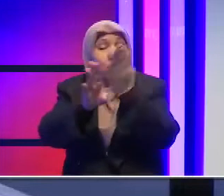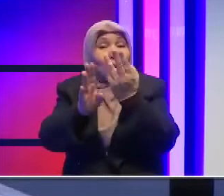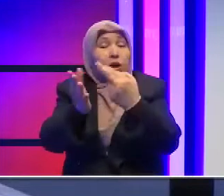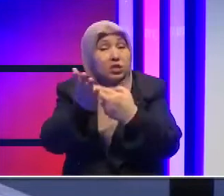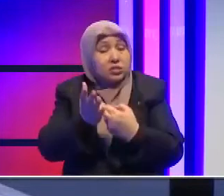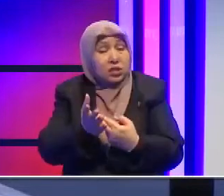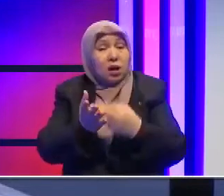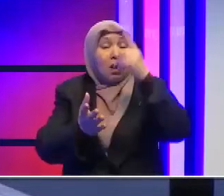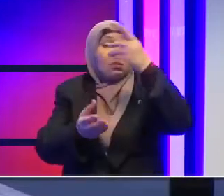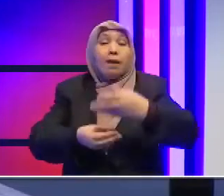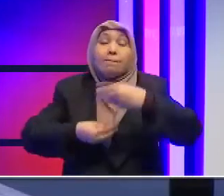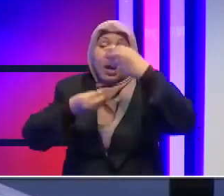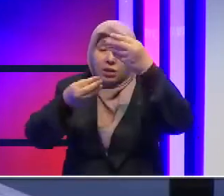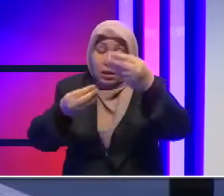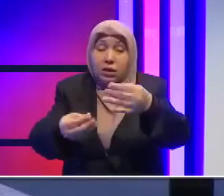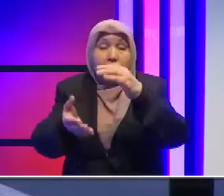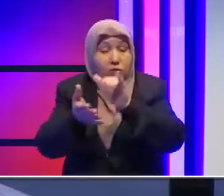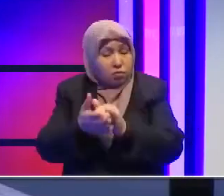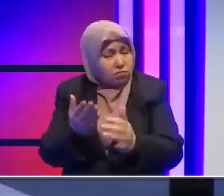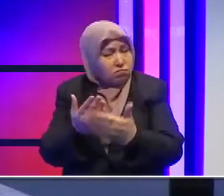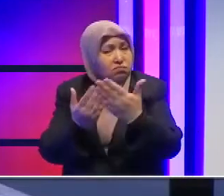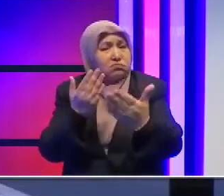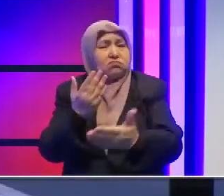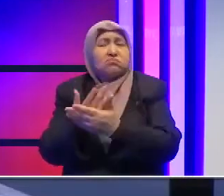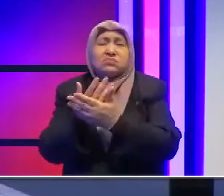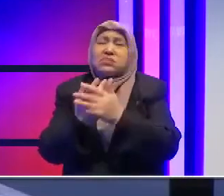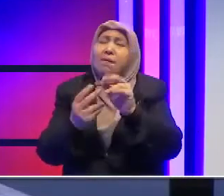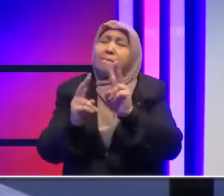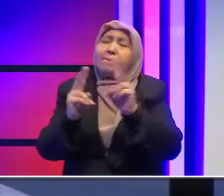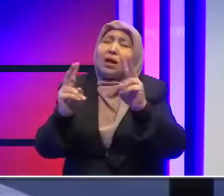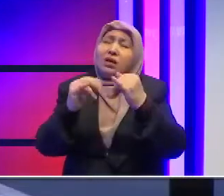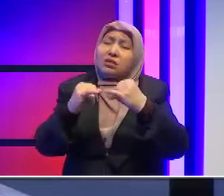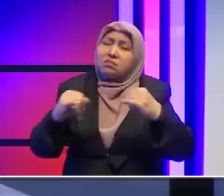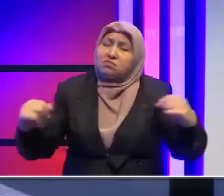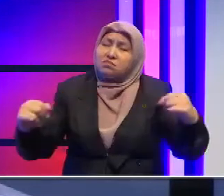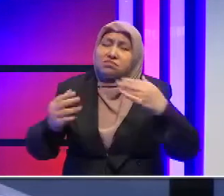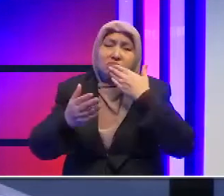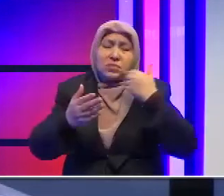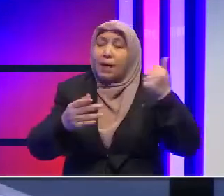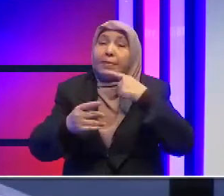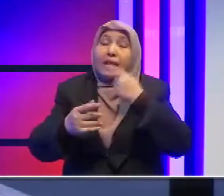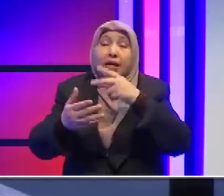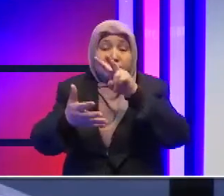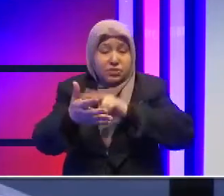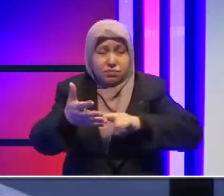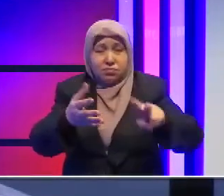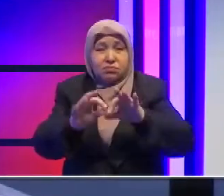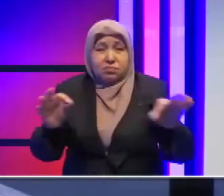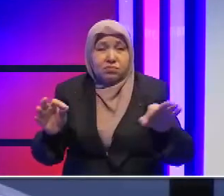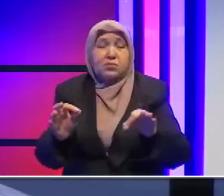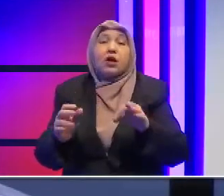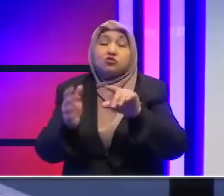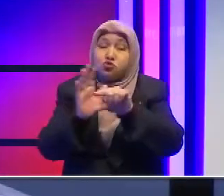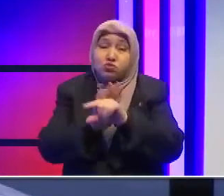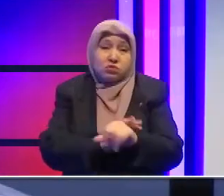yang Allah berikan, bahkan mudah-mudahan itulah jenis yang terbaik. Siapa yang nak baca ayat ni, buka surah An-Nisa